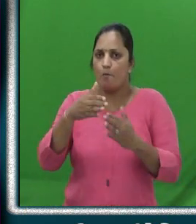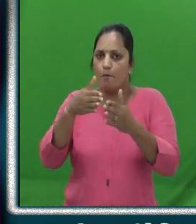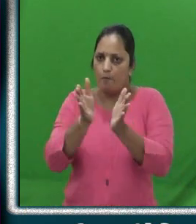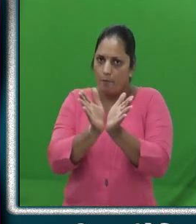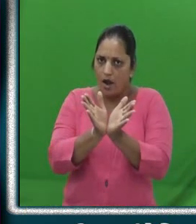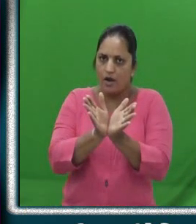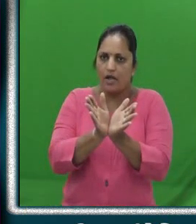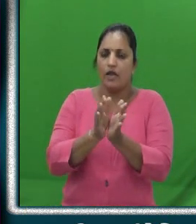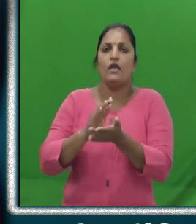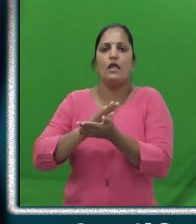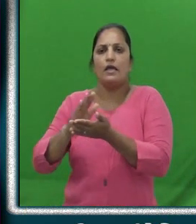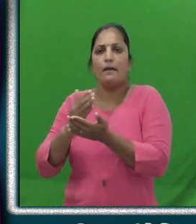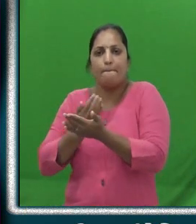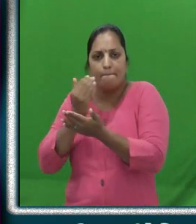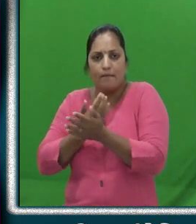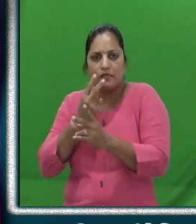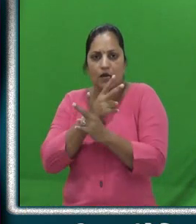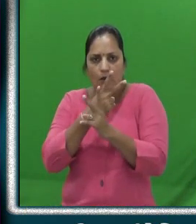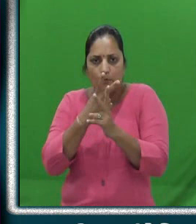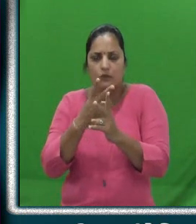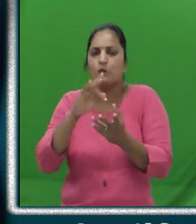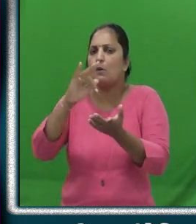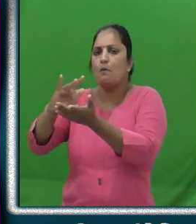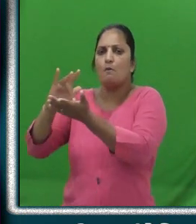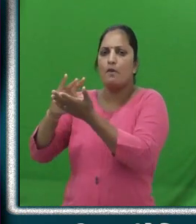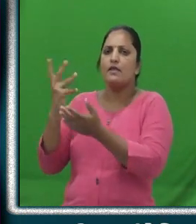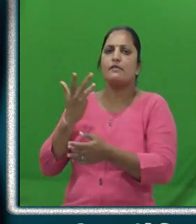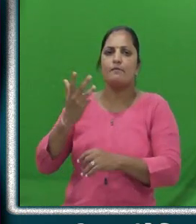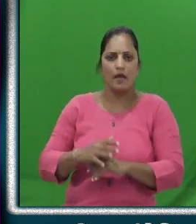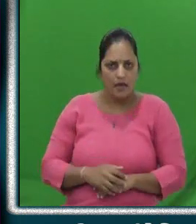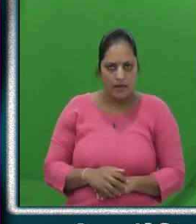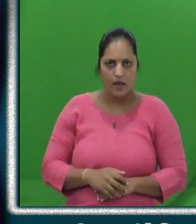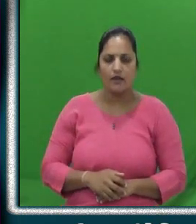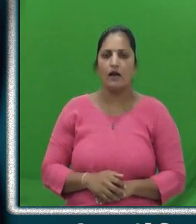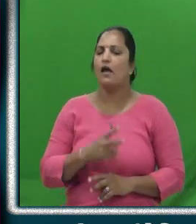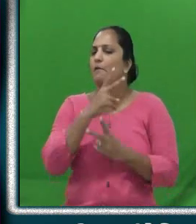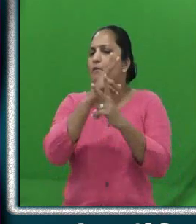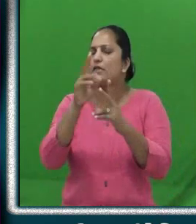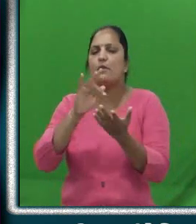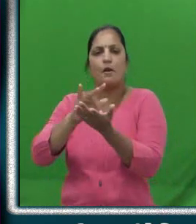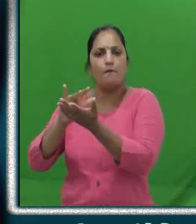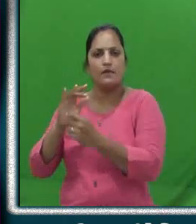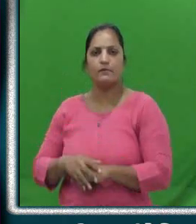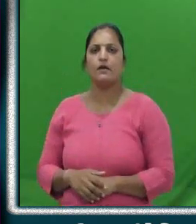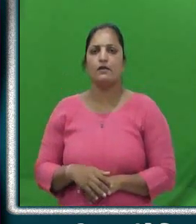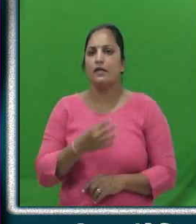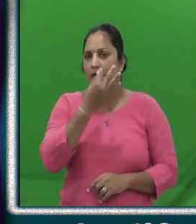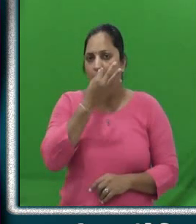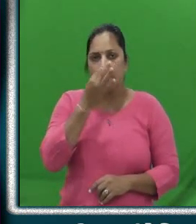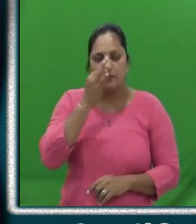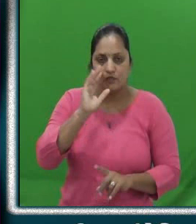अत्यारे पुडुचेरी करवामां आव्युं छे बराबर। तो टुडे एटले आजे अरुण एंड हिज टीम ऑफ वॉलंटियर्स,